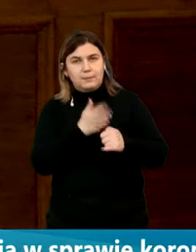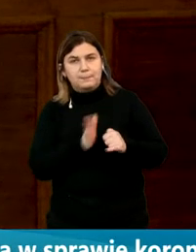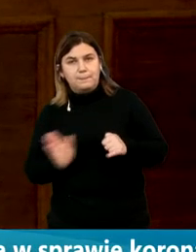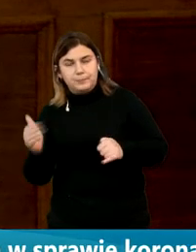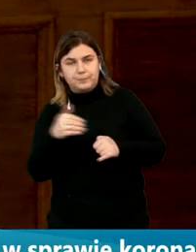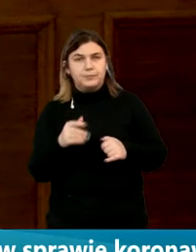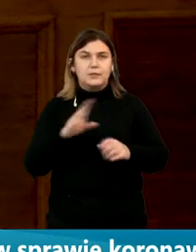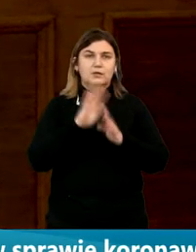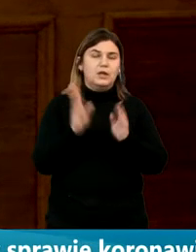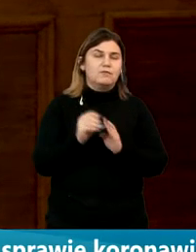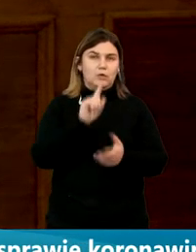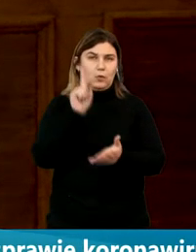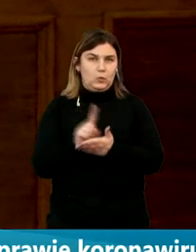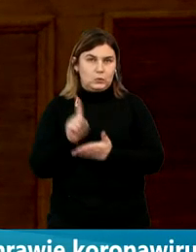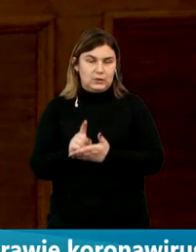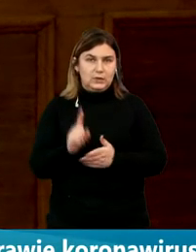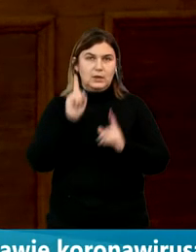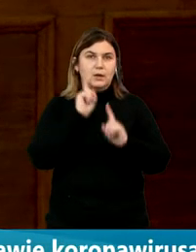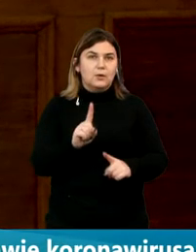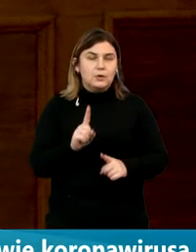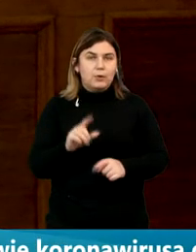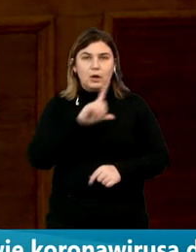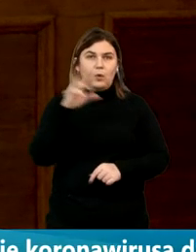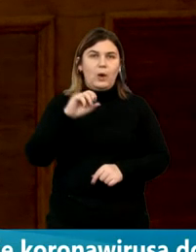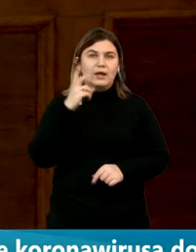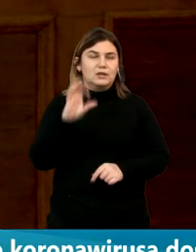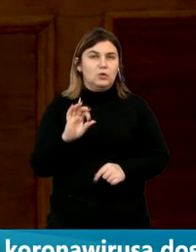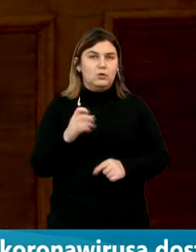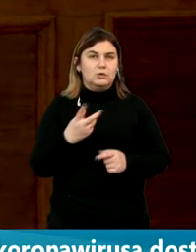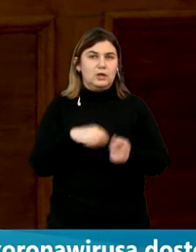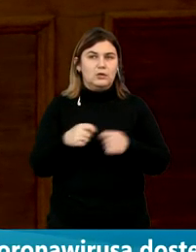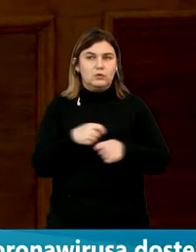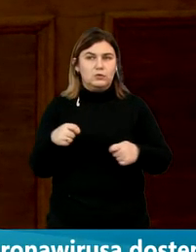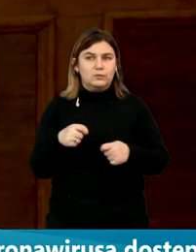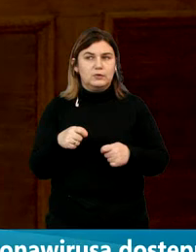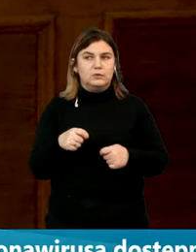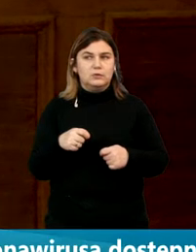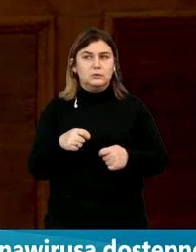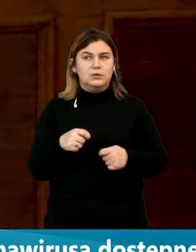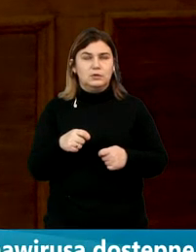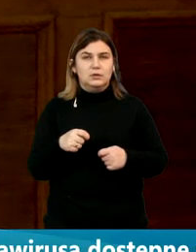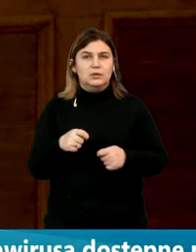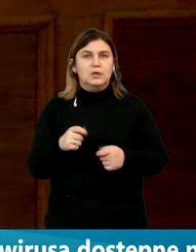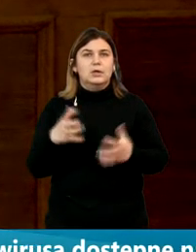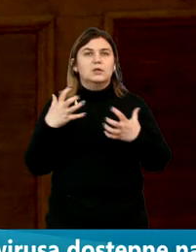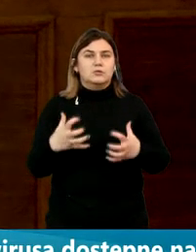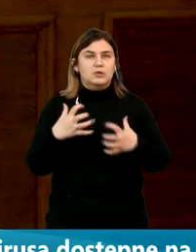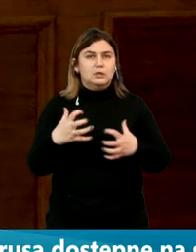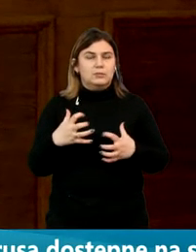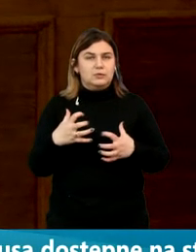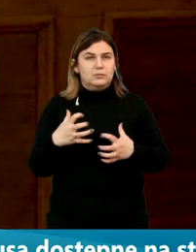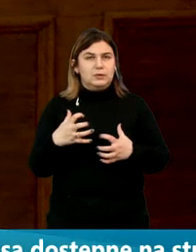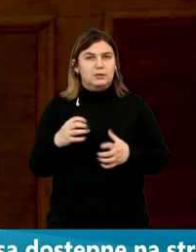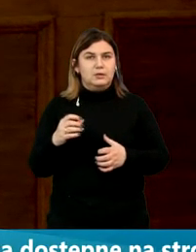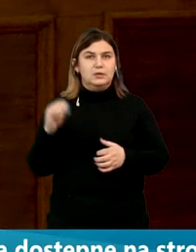Oczywiście nie wszystko się uda, bo rzeczywiście Łękno nie rozwiązuje do końca problemu, bo chcielibyśmy iść